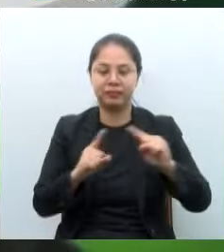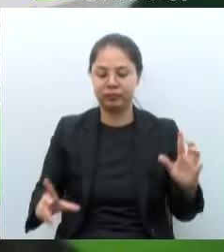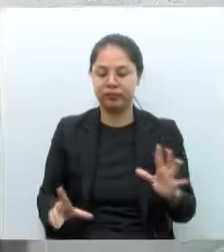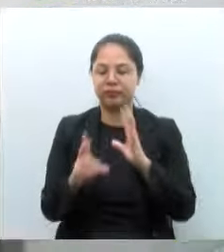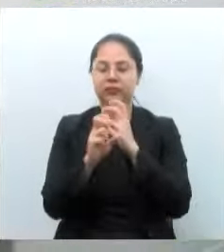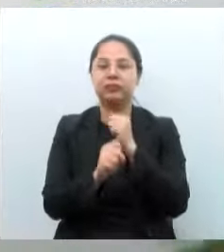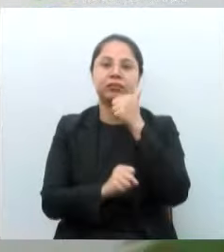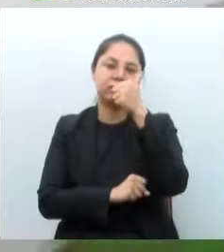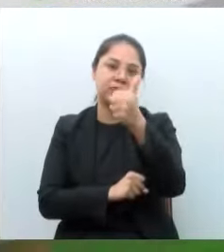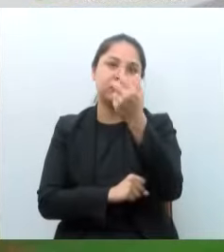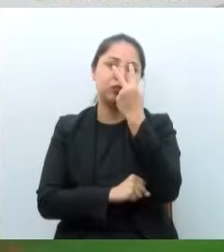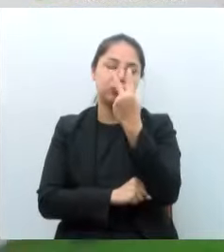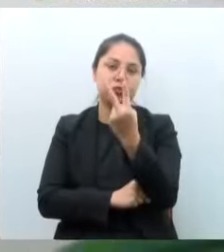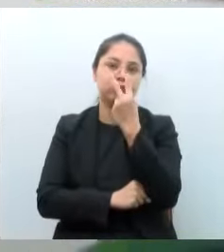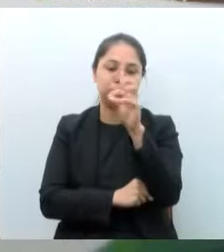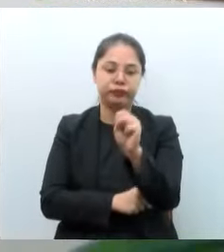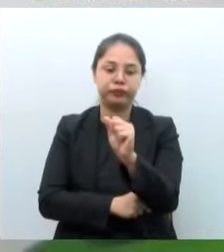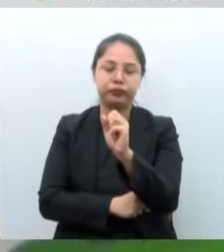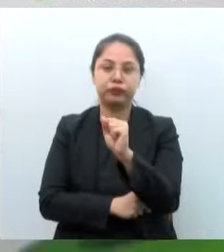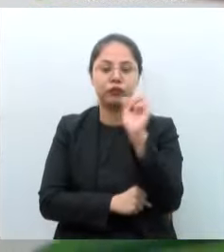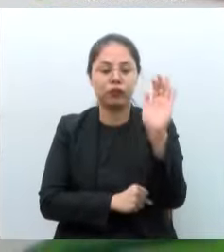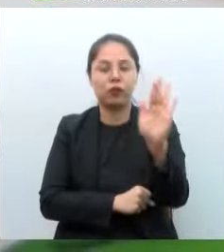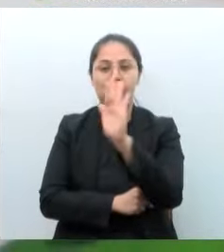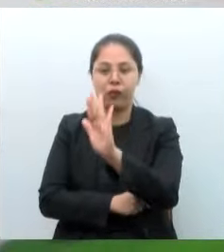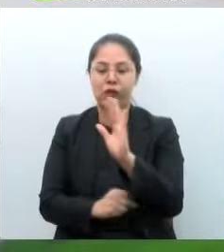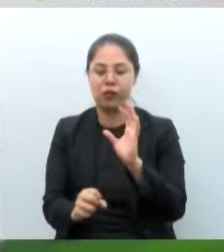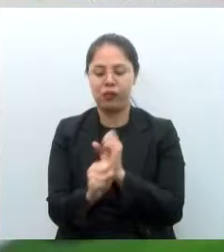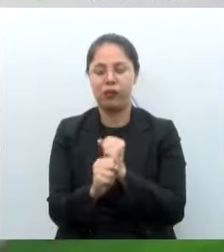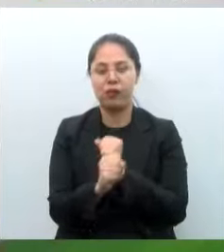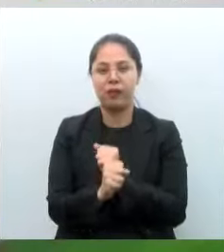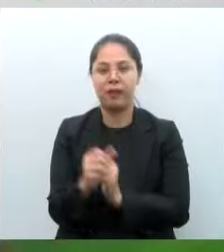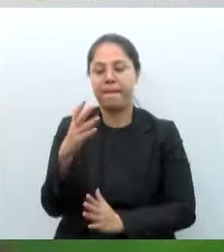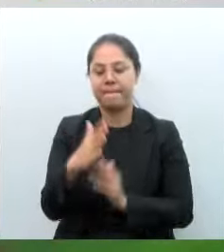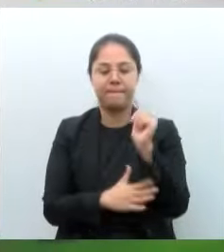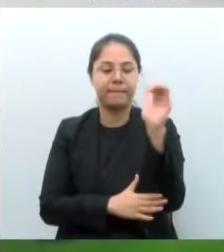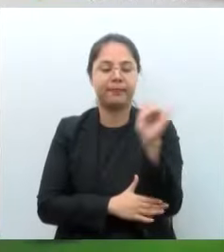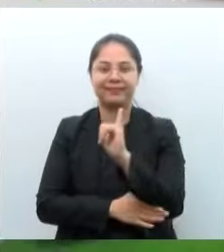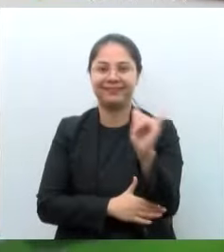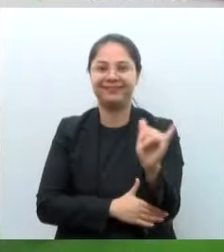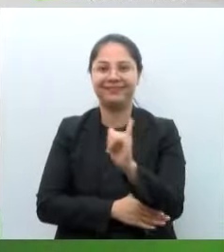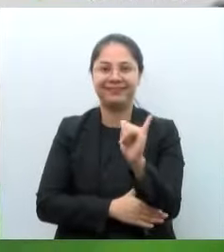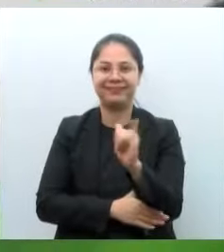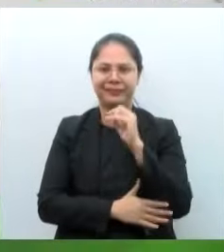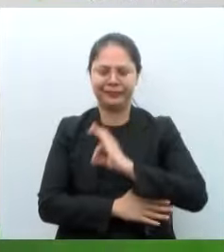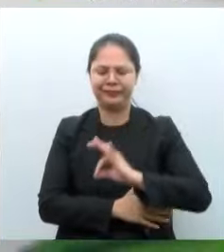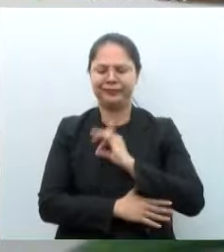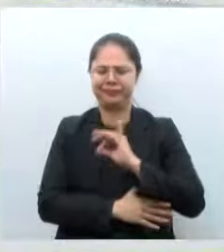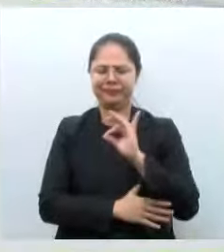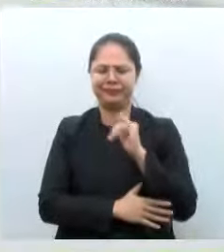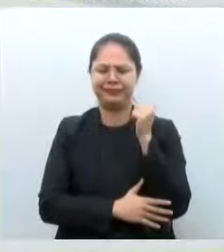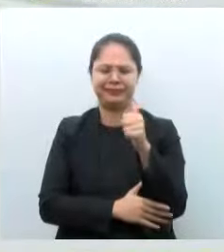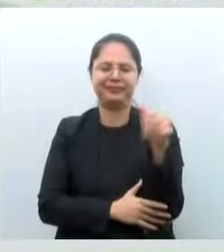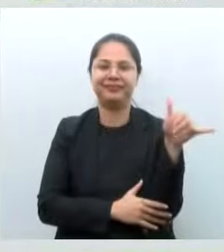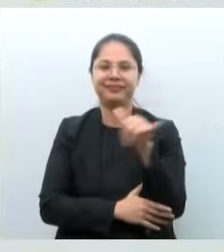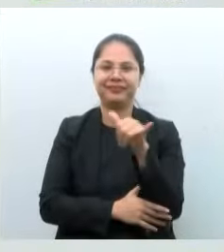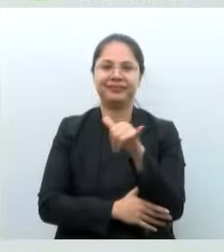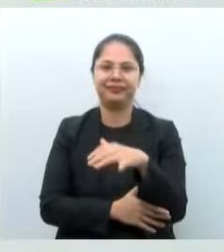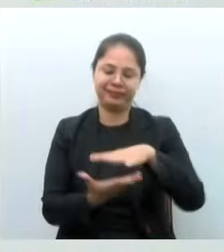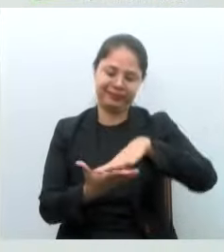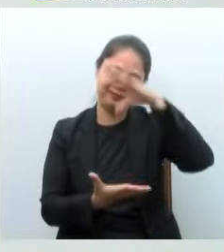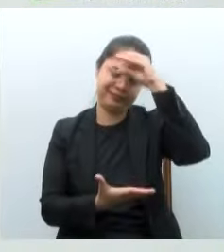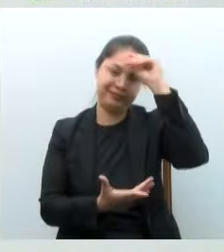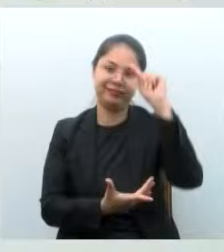เมื่อนักเรียนรู้ผลการสอบของตัวเองถ้าผลการสอบยังไม่ผ่านเกณฑ์หรือไม่เป็นที่พอใจนักเรียนก็สามารถที่จะกลับไปเรียน